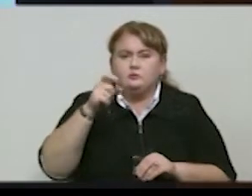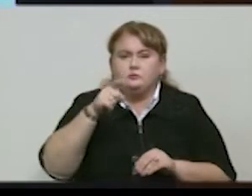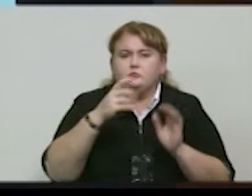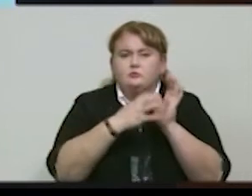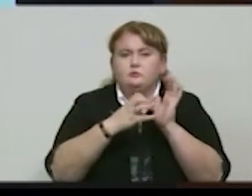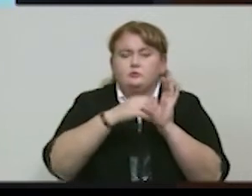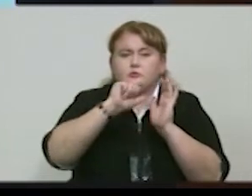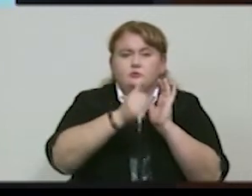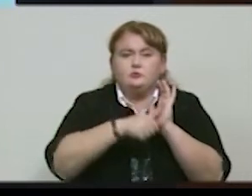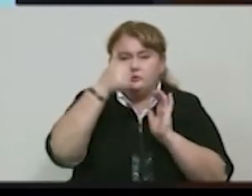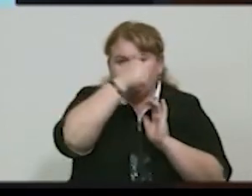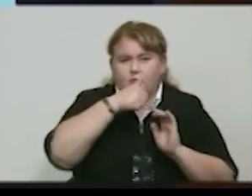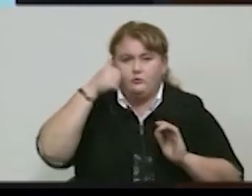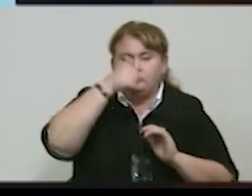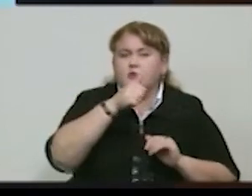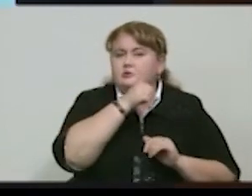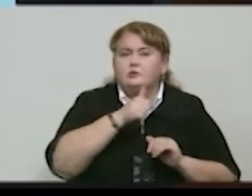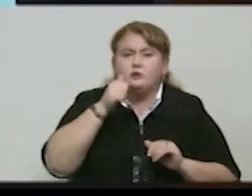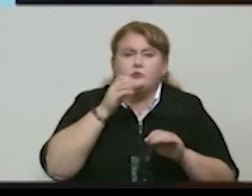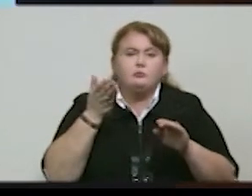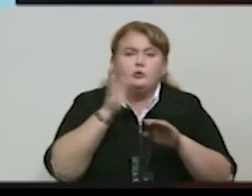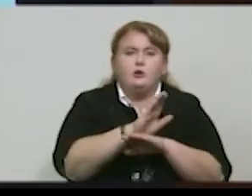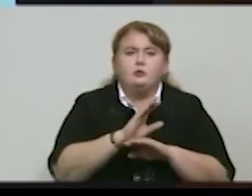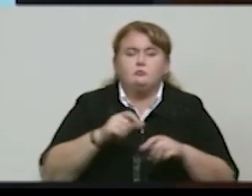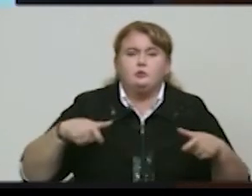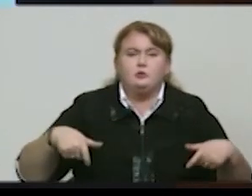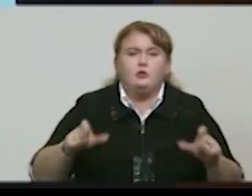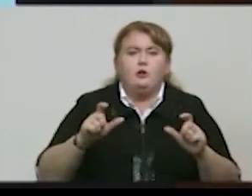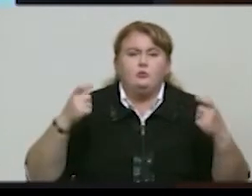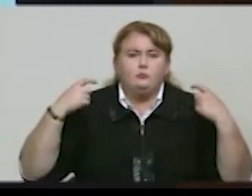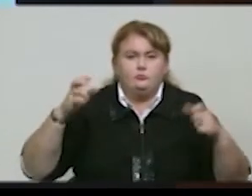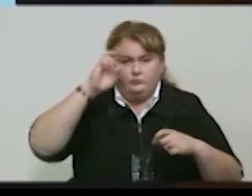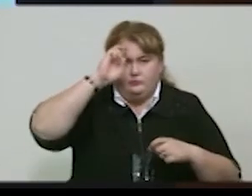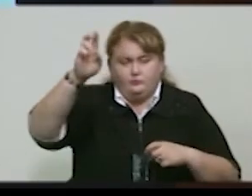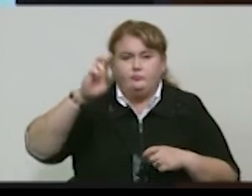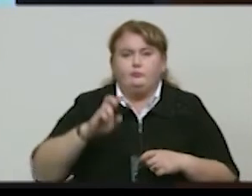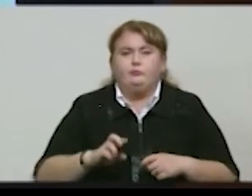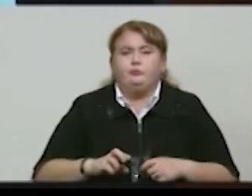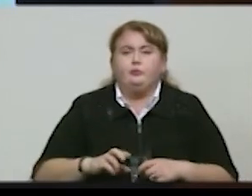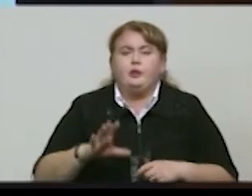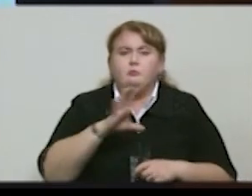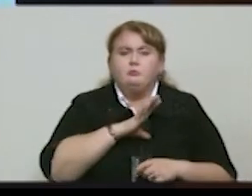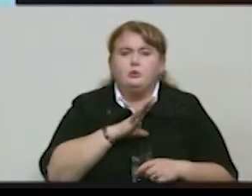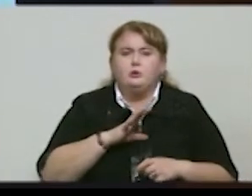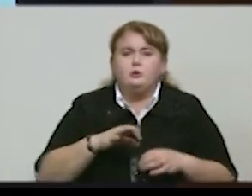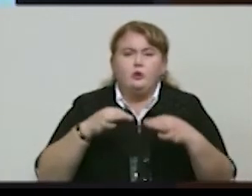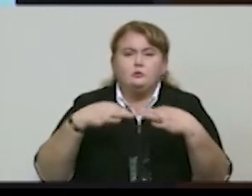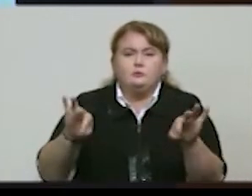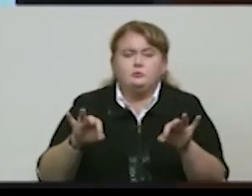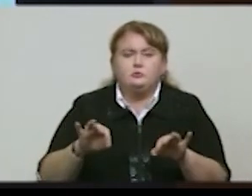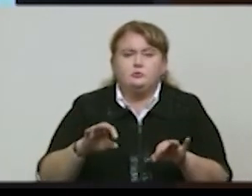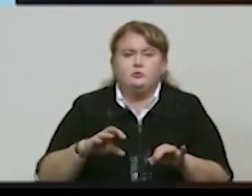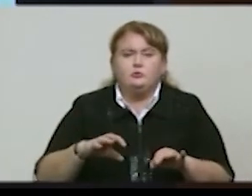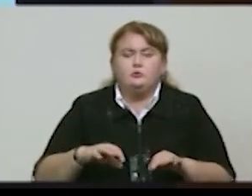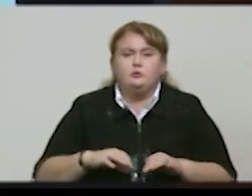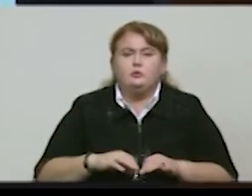августа 1916 года секретным приказом генерал-губернатора Куропаткина были освобождены от